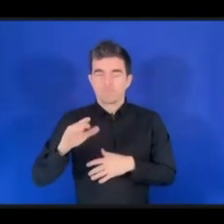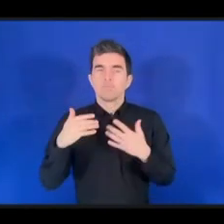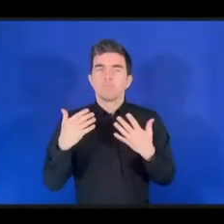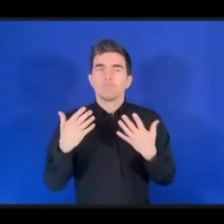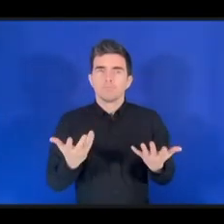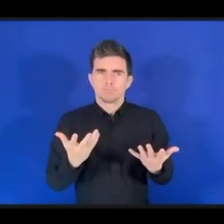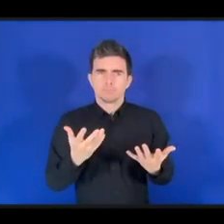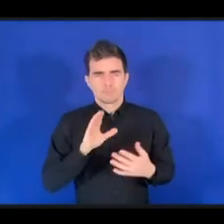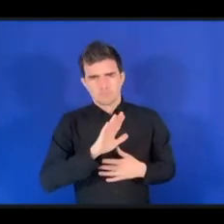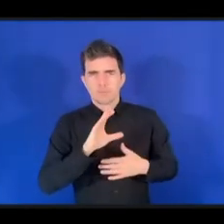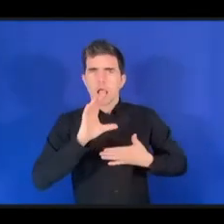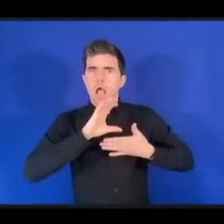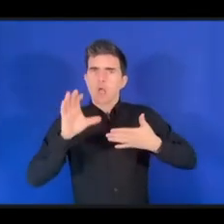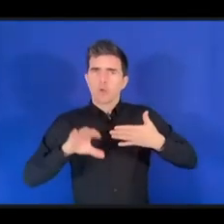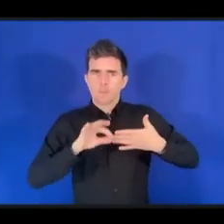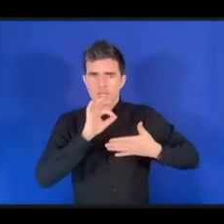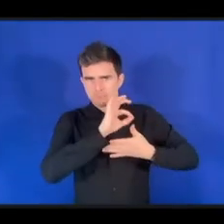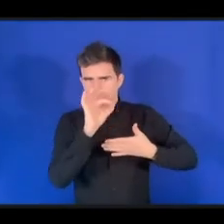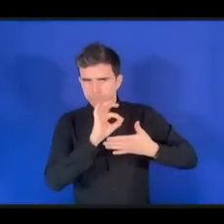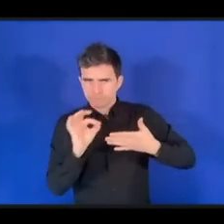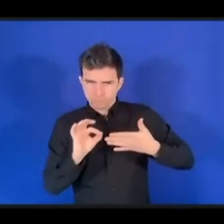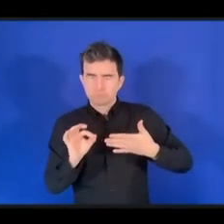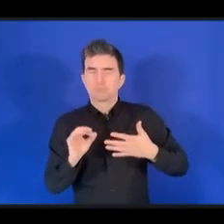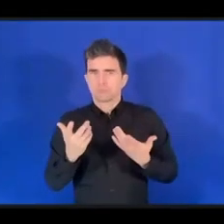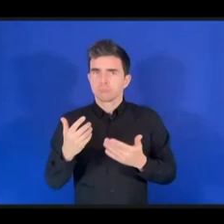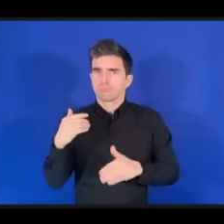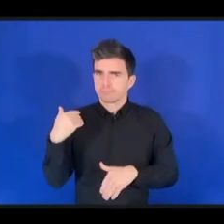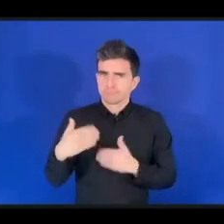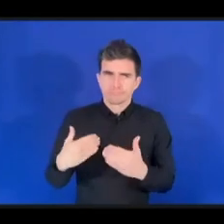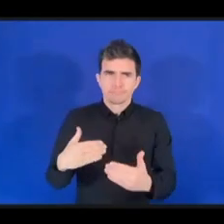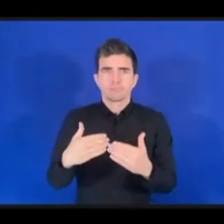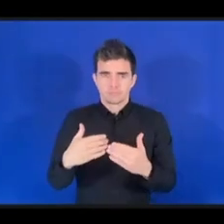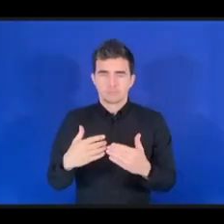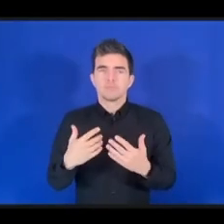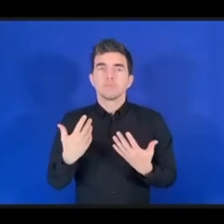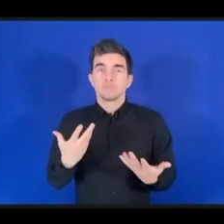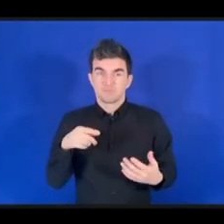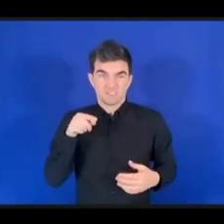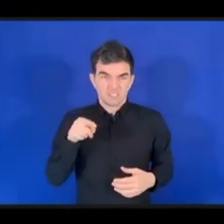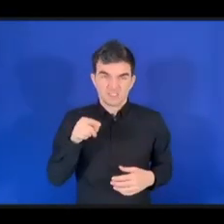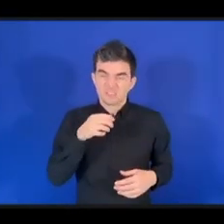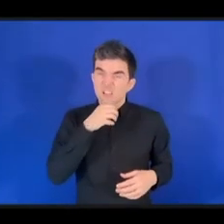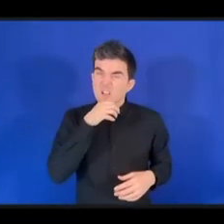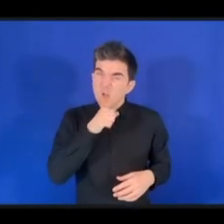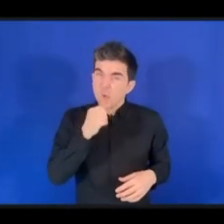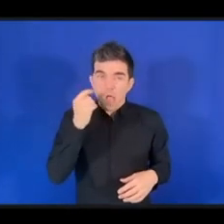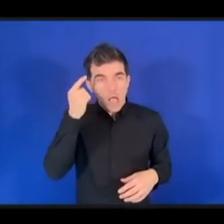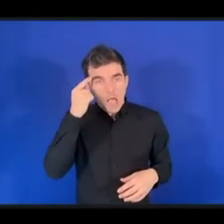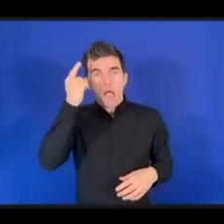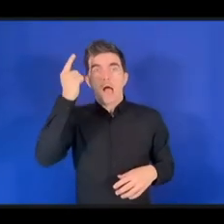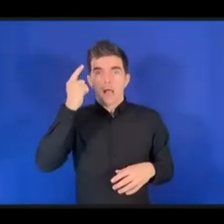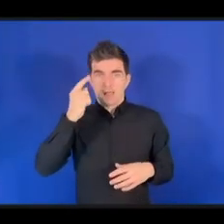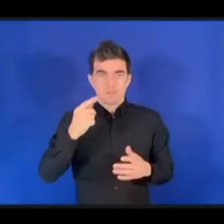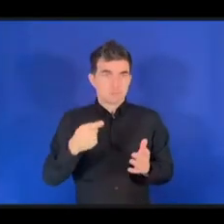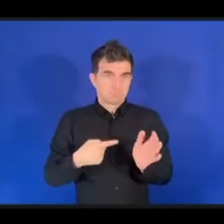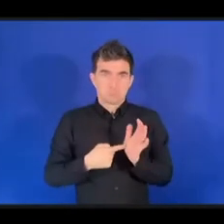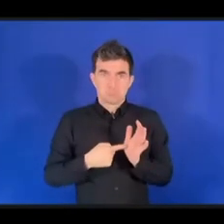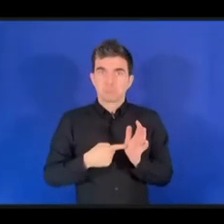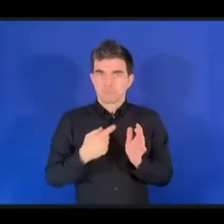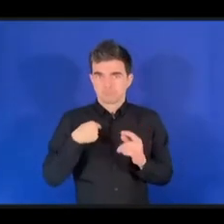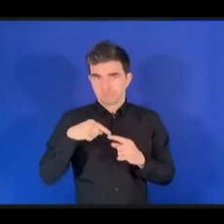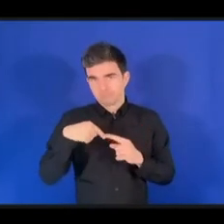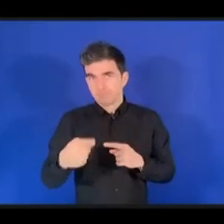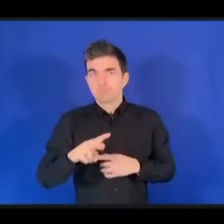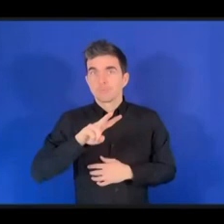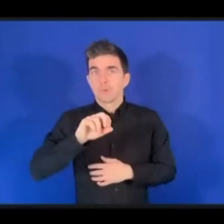Caricom nous célébrerons notre 20e anniversaire en 2024 pardonnez-moi de le dire à chaque fois que j'ai